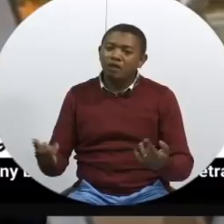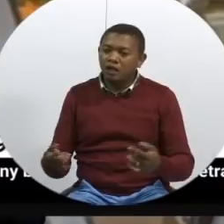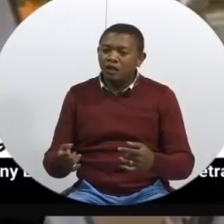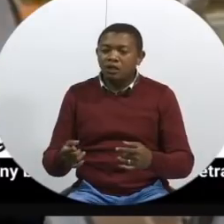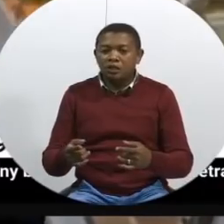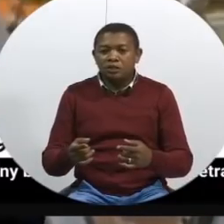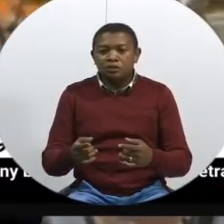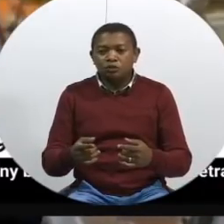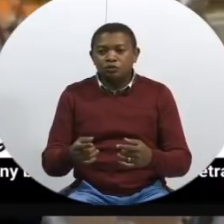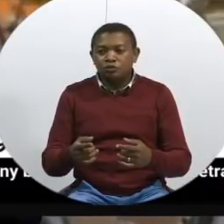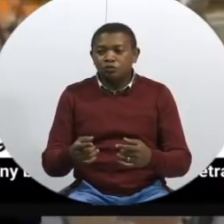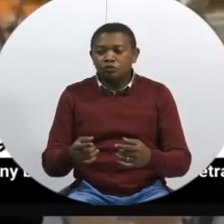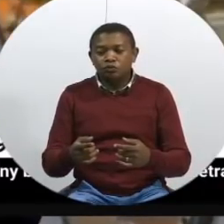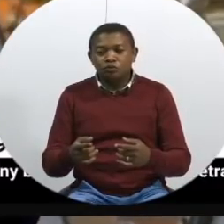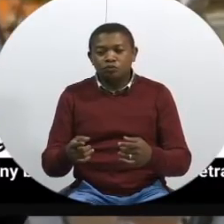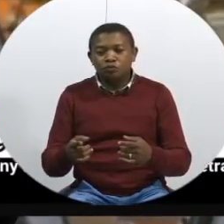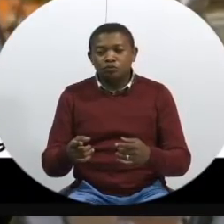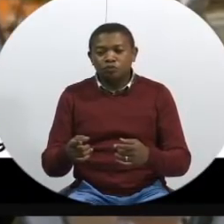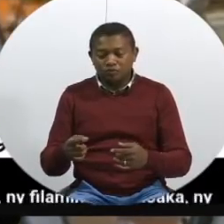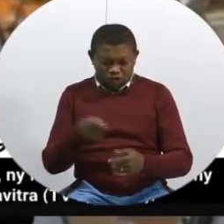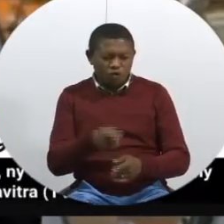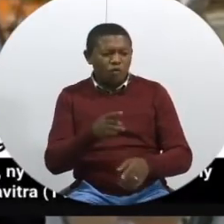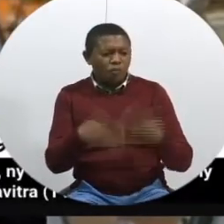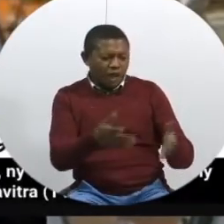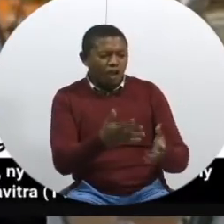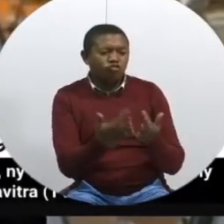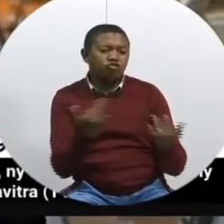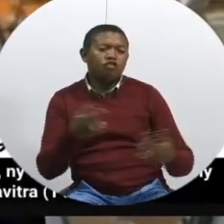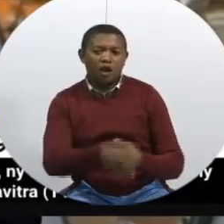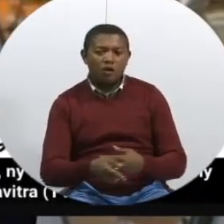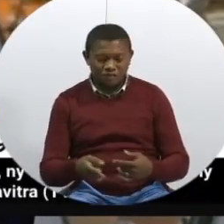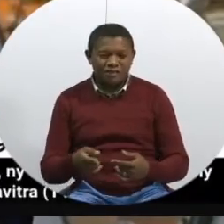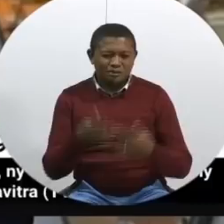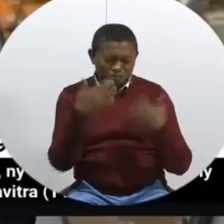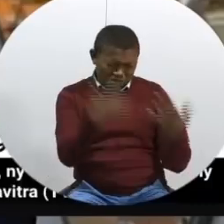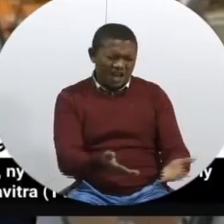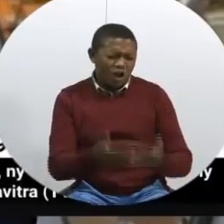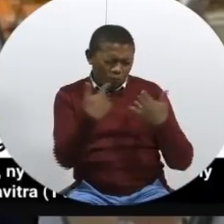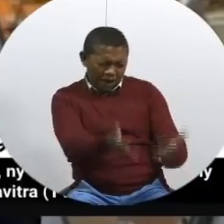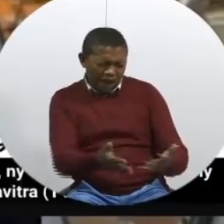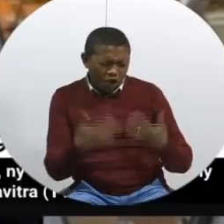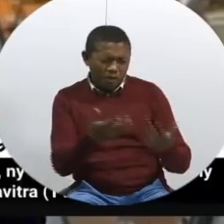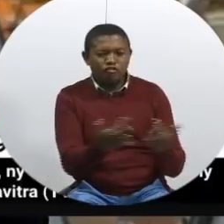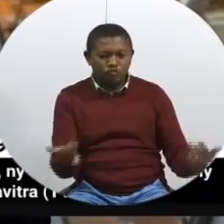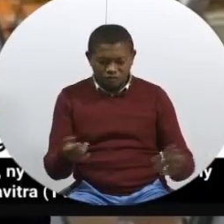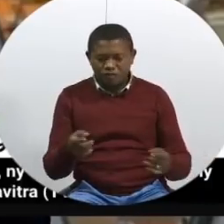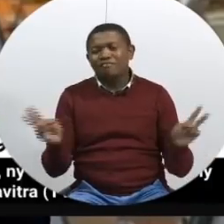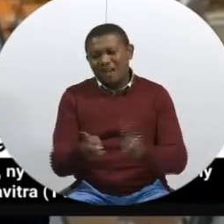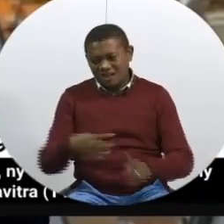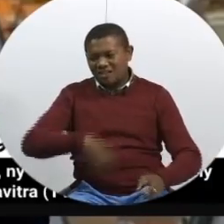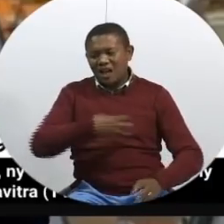omena ny fitaovana, ary efa nomena efa napetraka tany ny fitaovana rehetra izay ilaina ahafahana miatrika